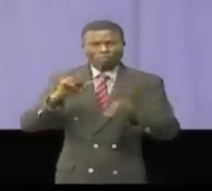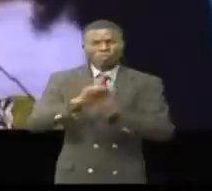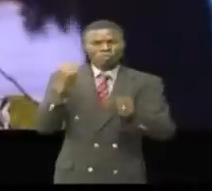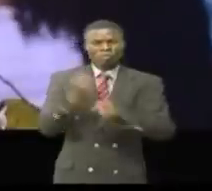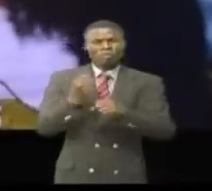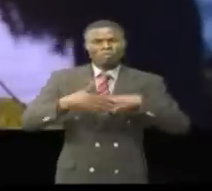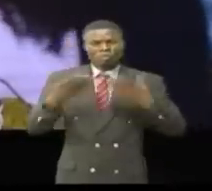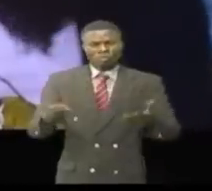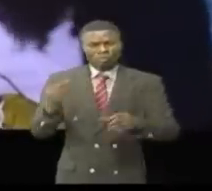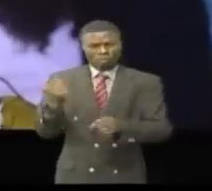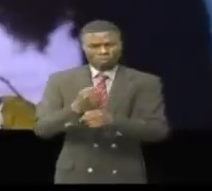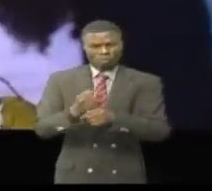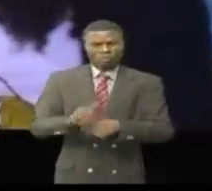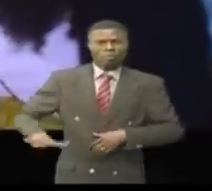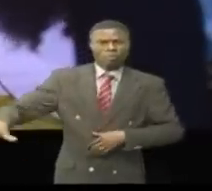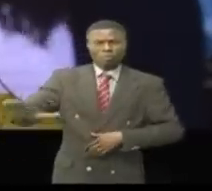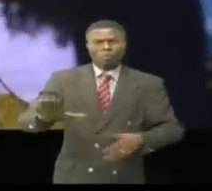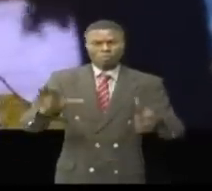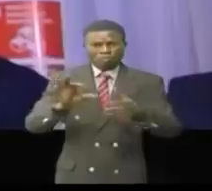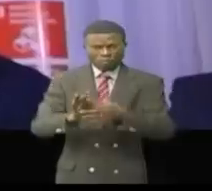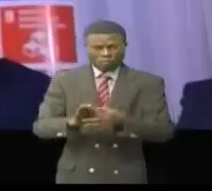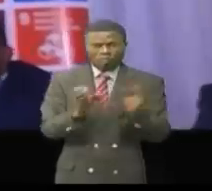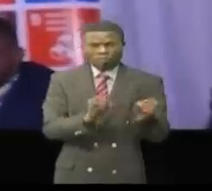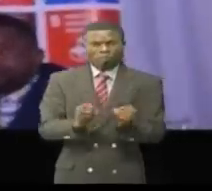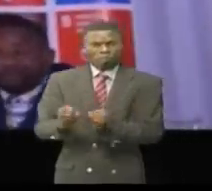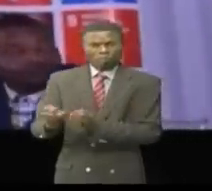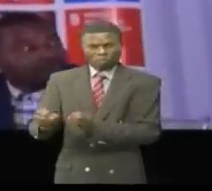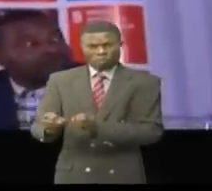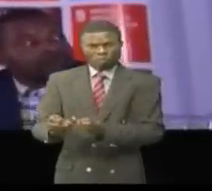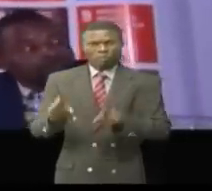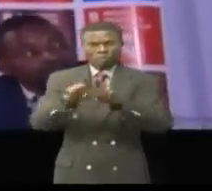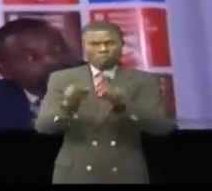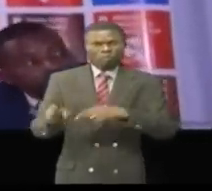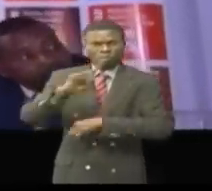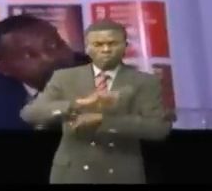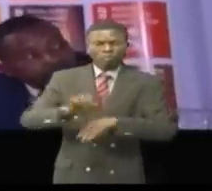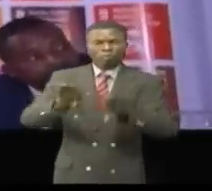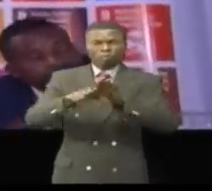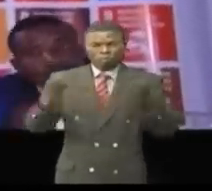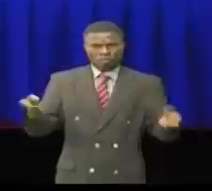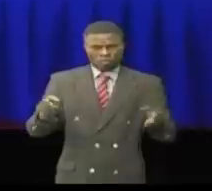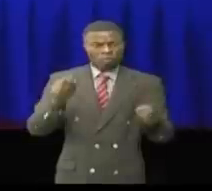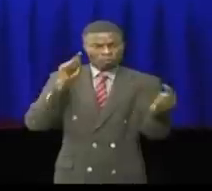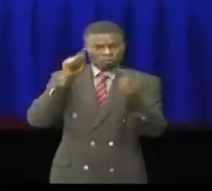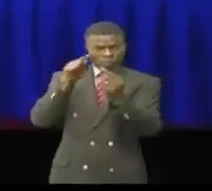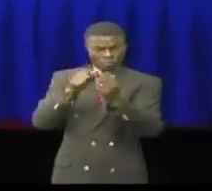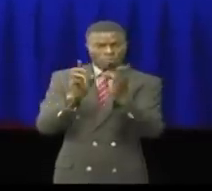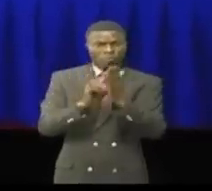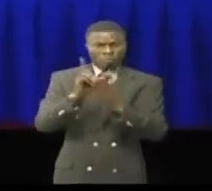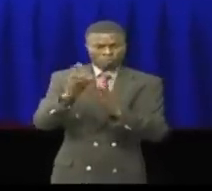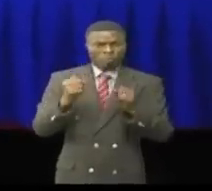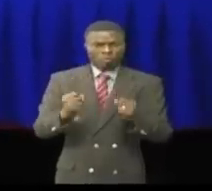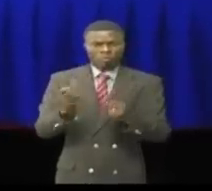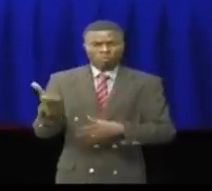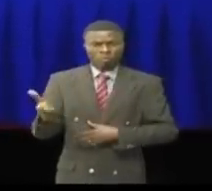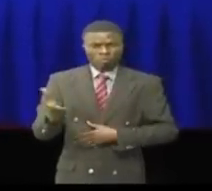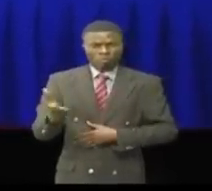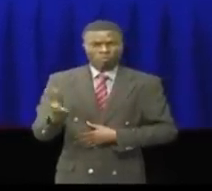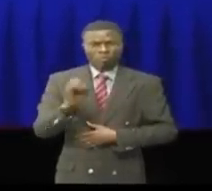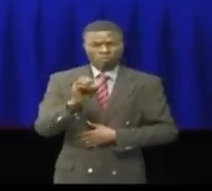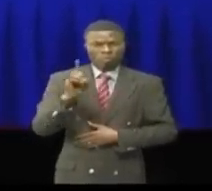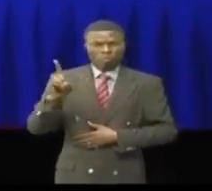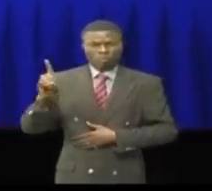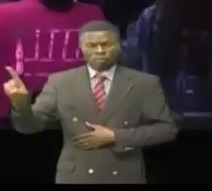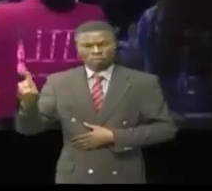fonctionnement et du travail des Nations Unies a été organisée, puis une journée ouverte sur les objectifs de développement durable, ODD,